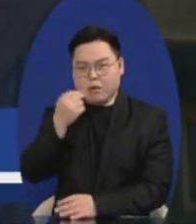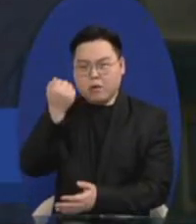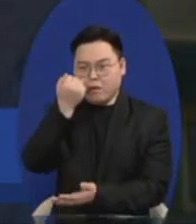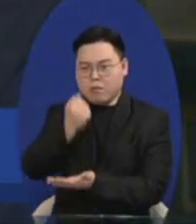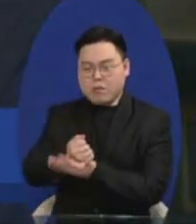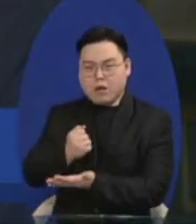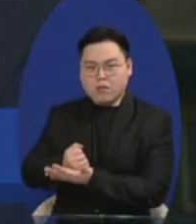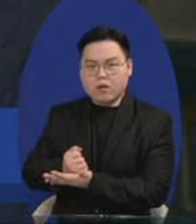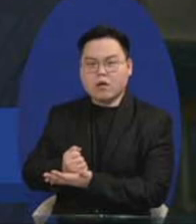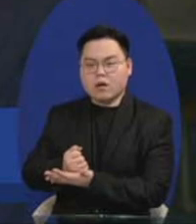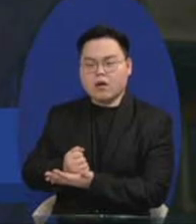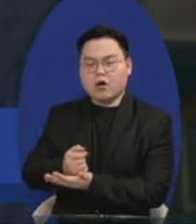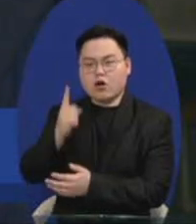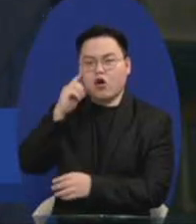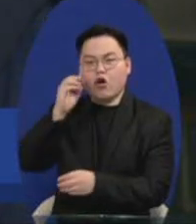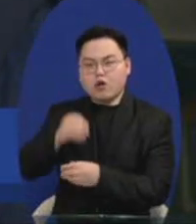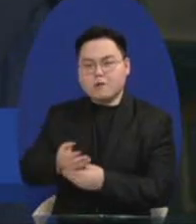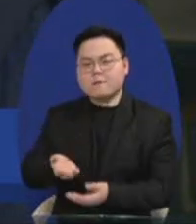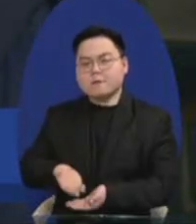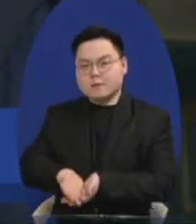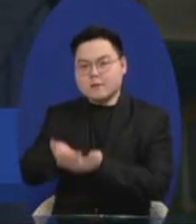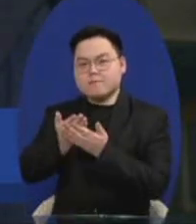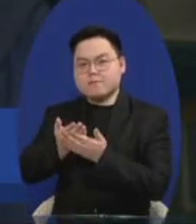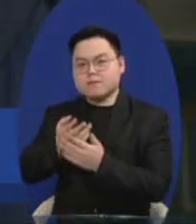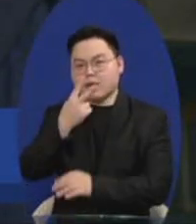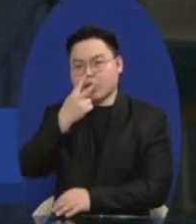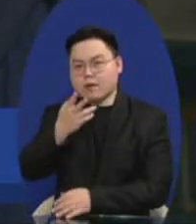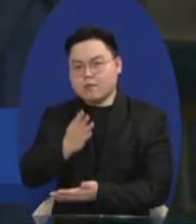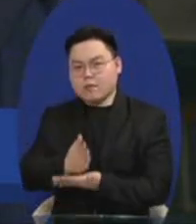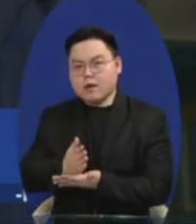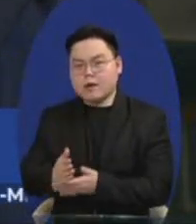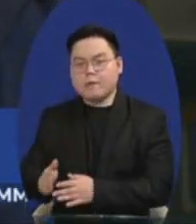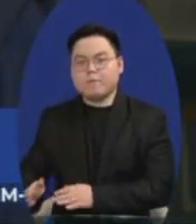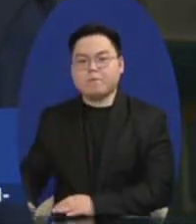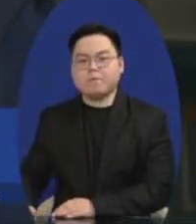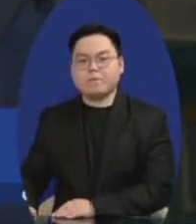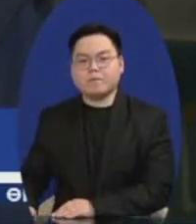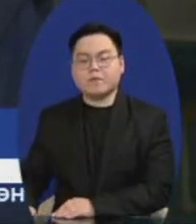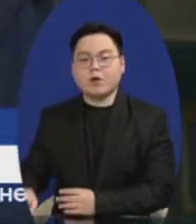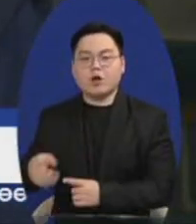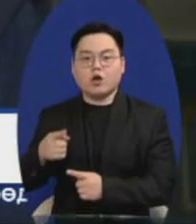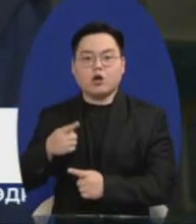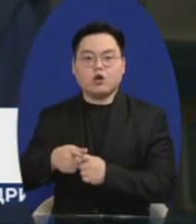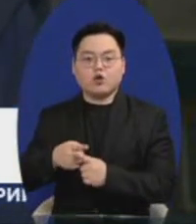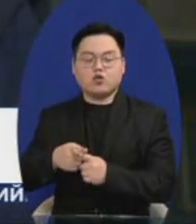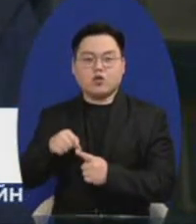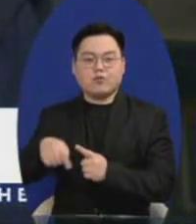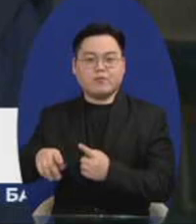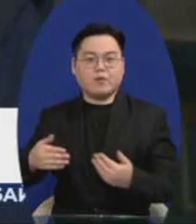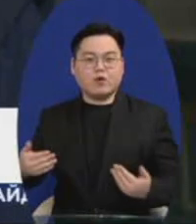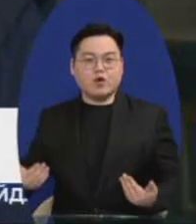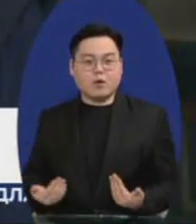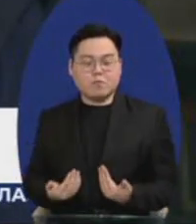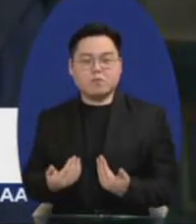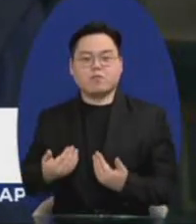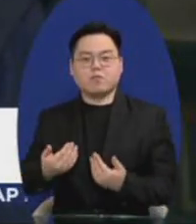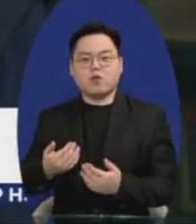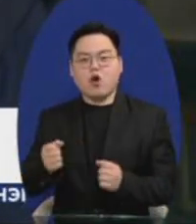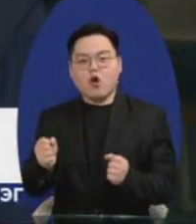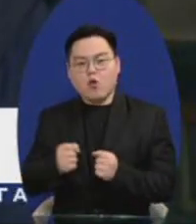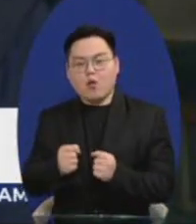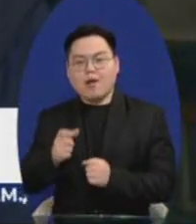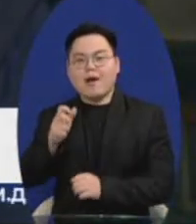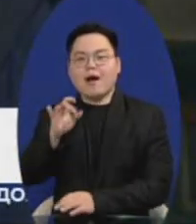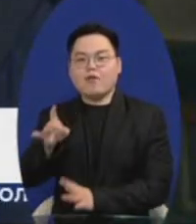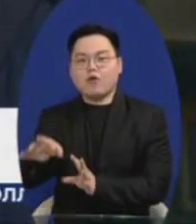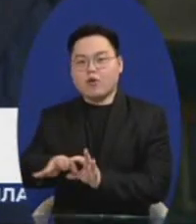нэлээд ойлгож дэмжиж хүлээж авч байгаа юм харагдчихэ. За орон нутгийн яг өдрөтмийн амьдрал, үйлчлэл, таваржилттай холбоотой зүйлүүд нэлээд